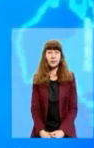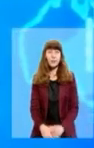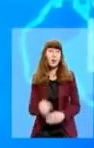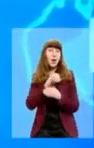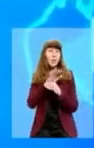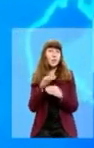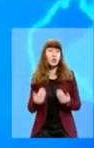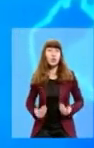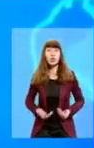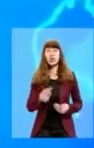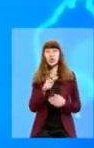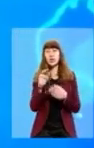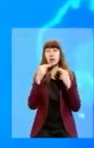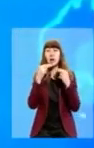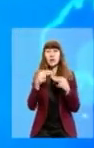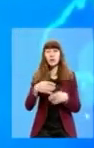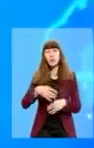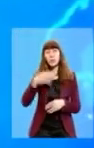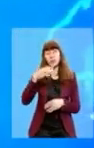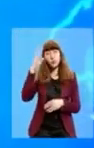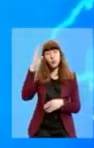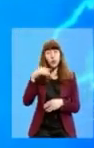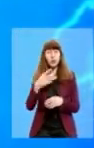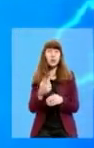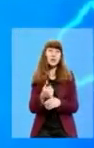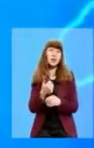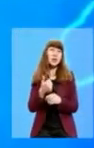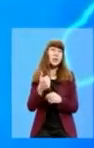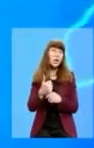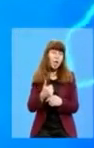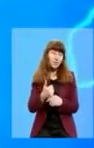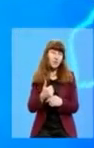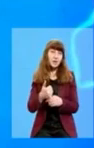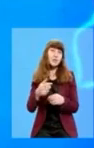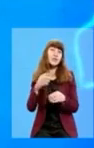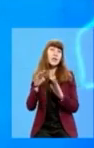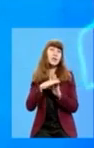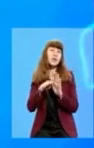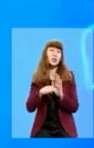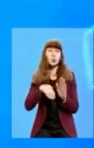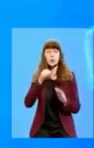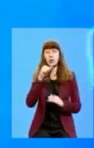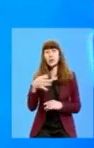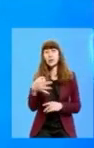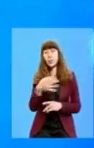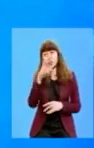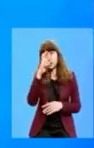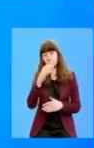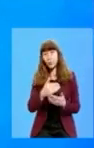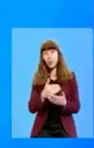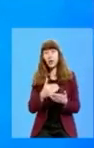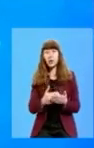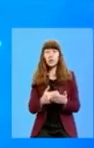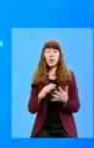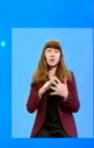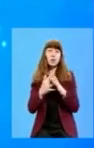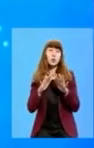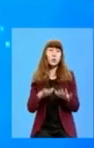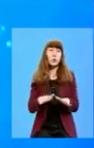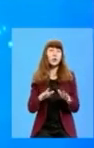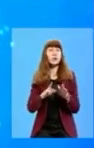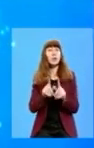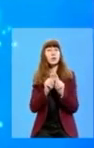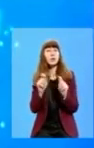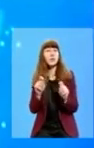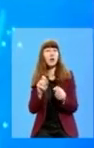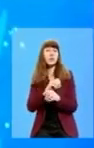обеспечить жителей Сеул качественной питьевой водой одна из приоритетных задач в Костанайской области в рамках государственной программы в населенных пунктах